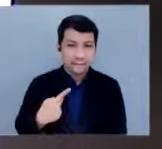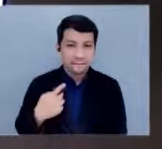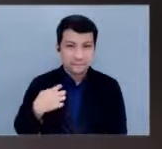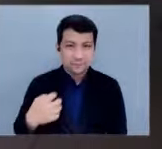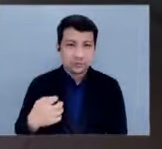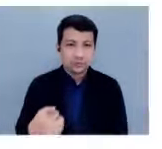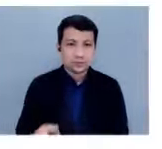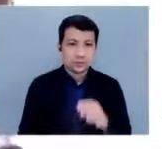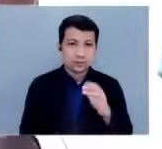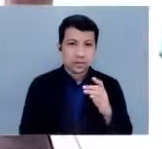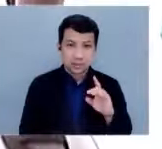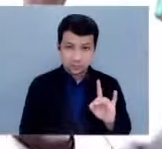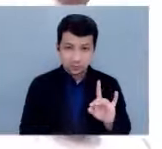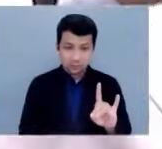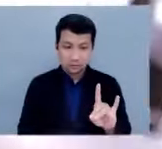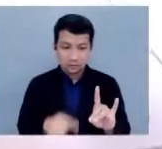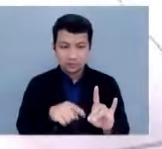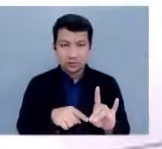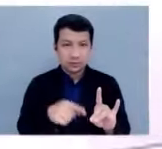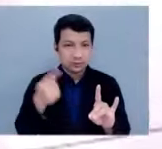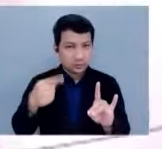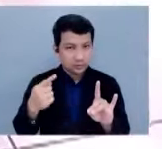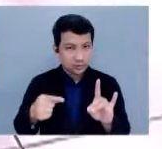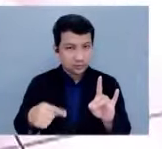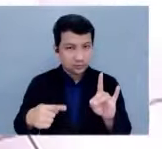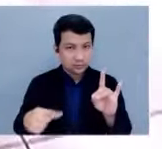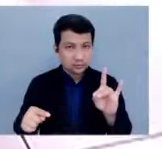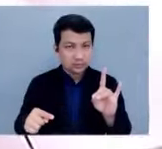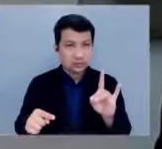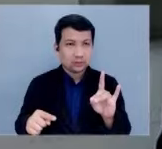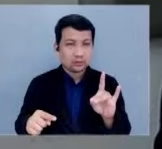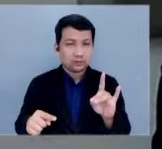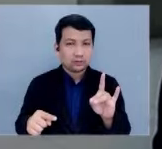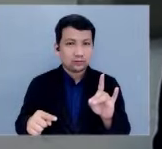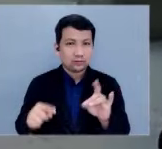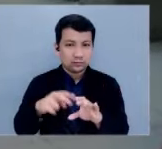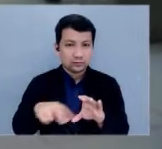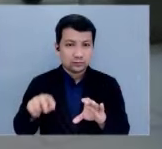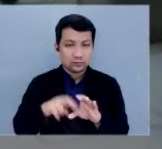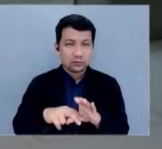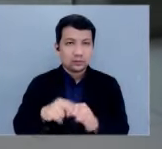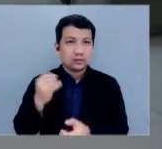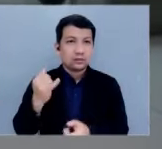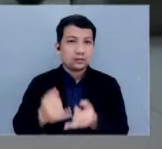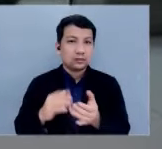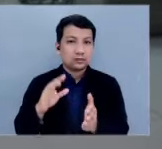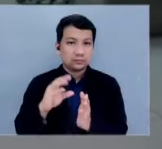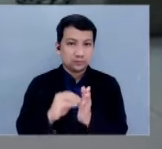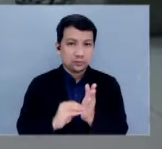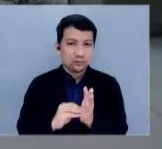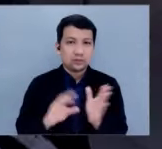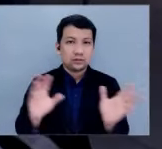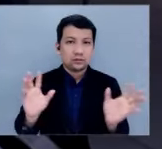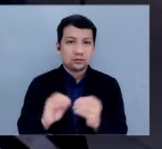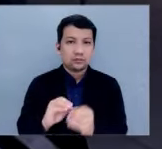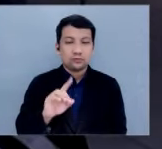na nag-iikot para inspeksyonin ang mga bitbit ng mga pasahero. Sa huling tala ng PTEX, aabot na sa